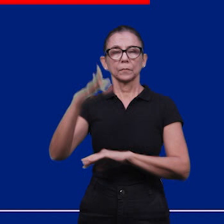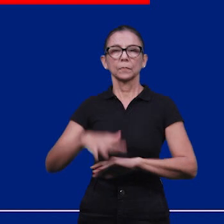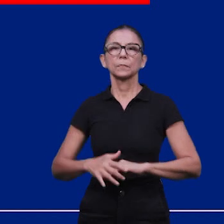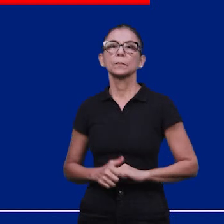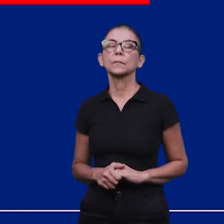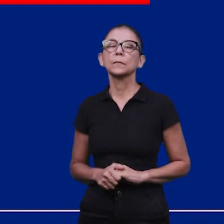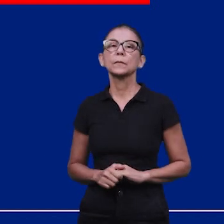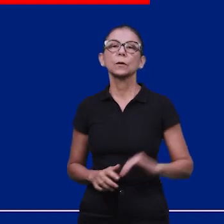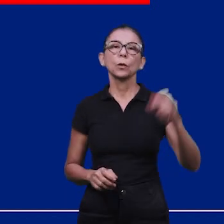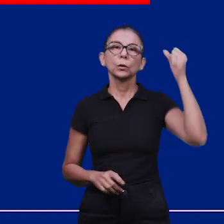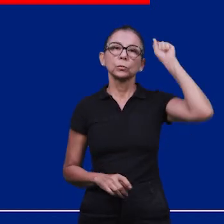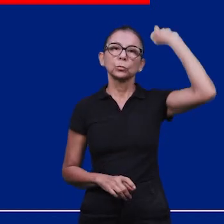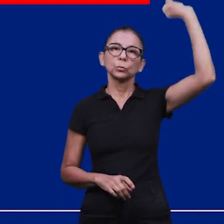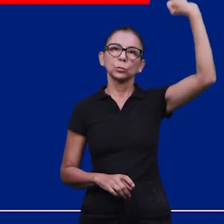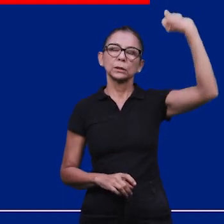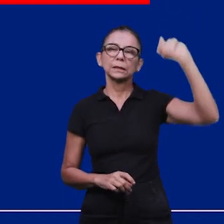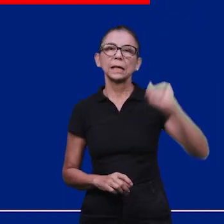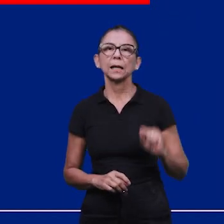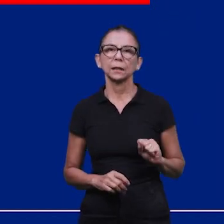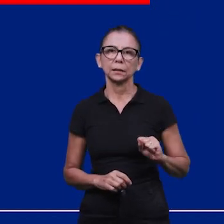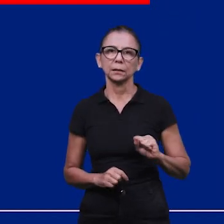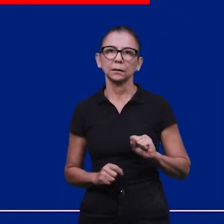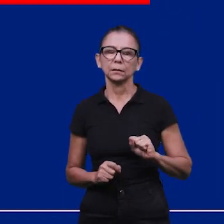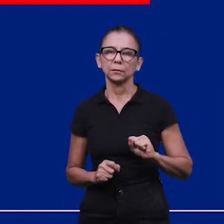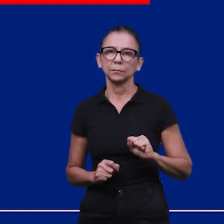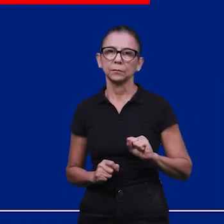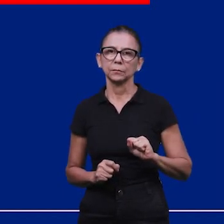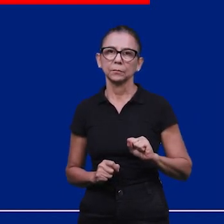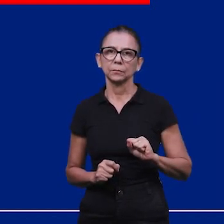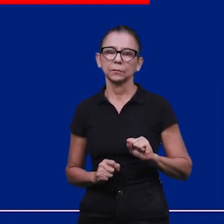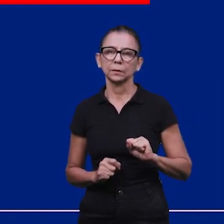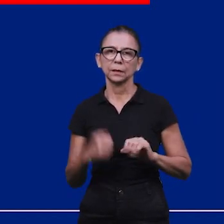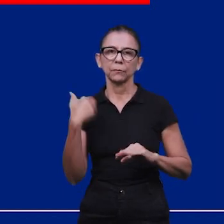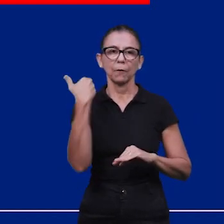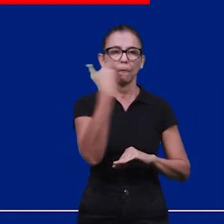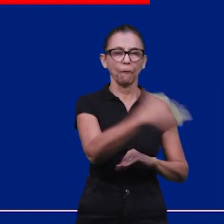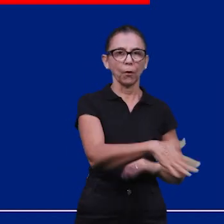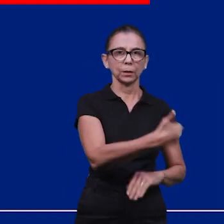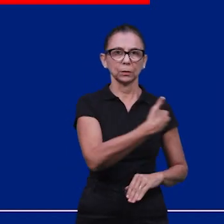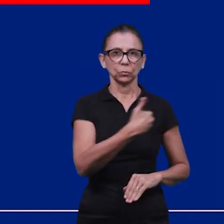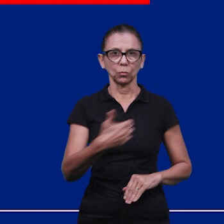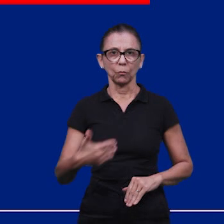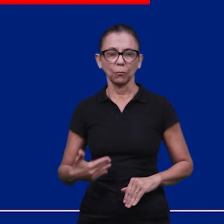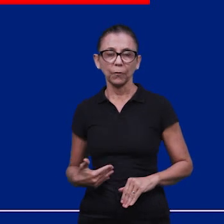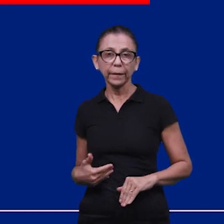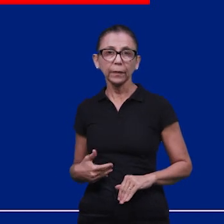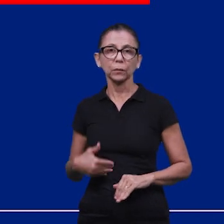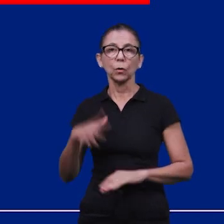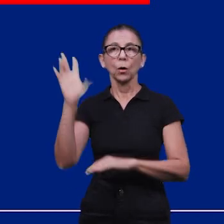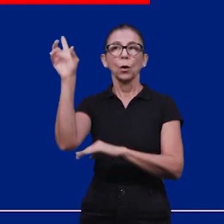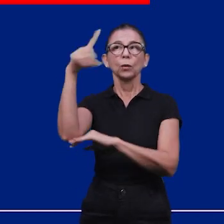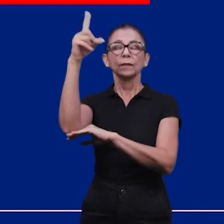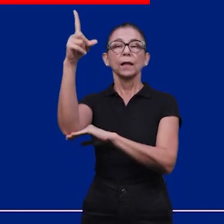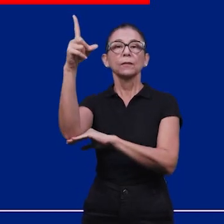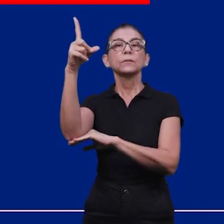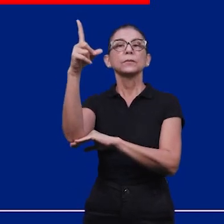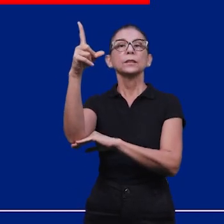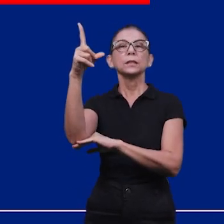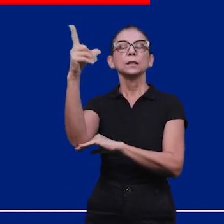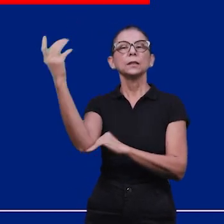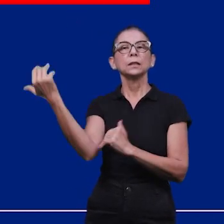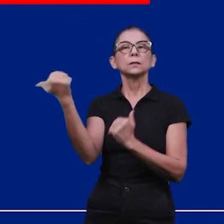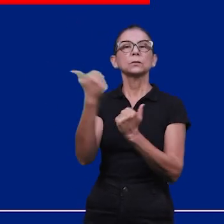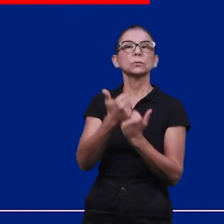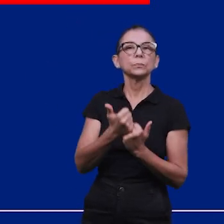dit, « Et quand celui-là a été enlevé, il les a donnés comme roi David, lequel aussi a donné le témoignage et a